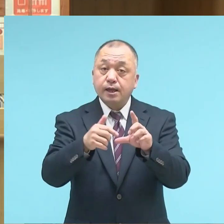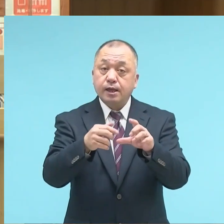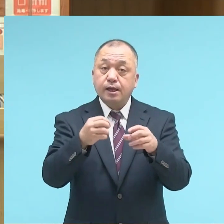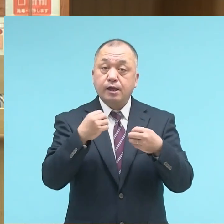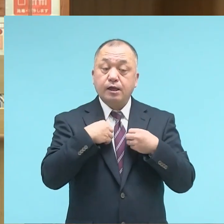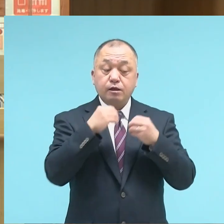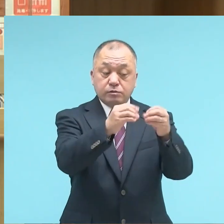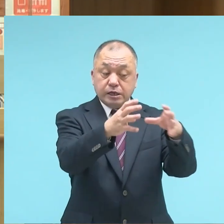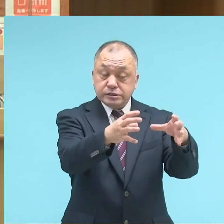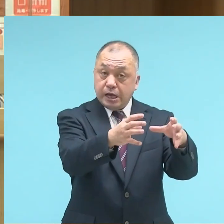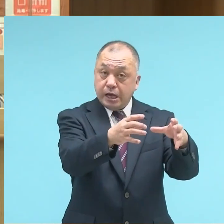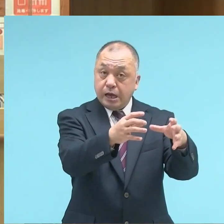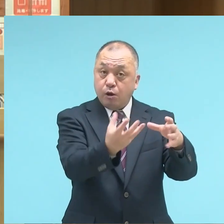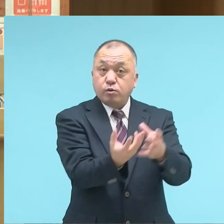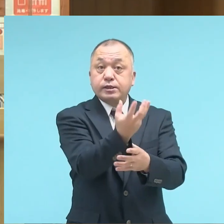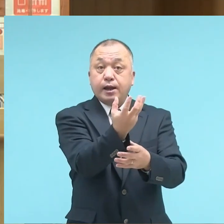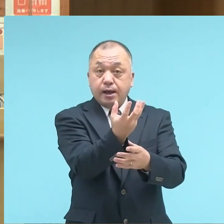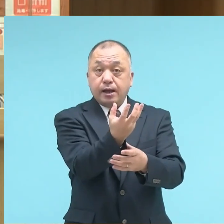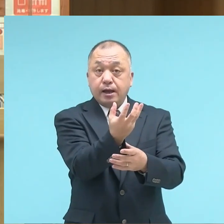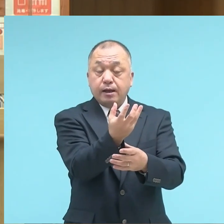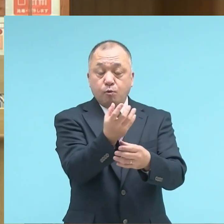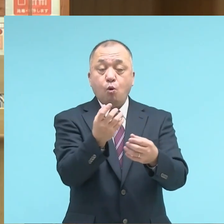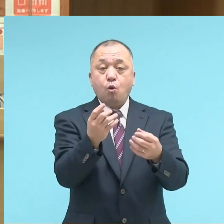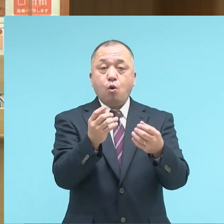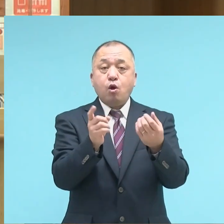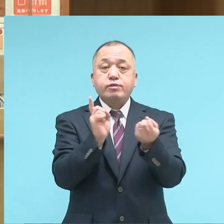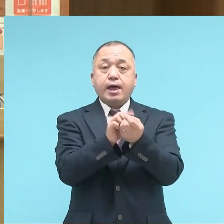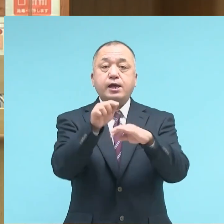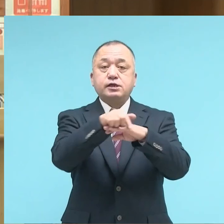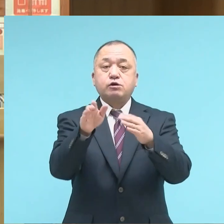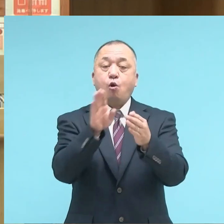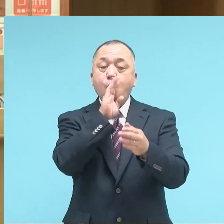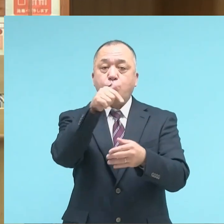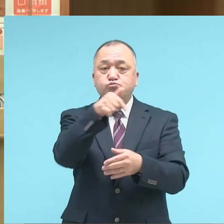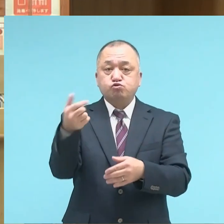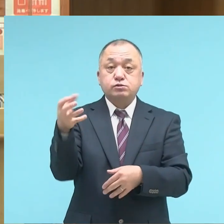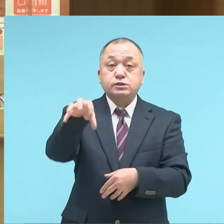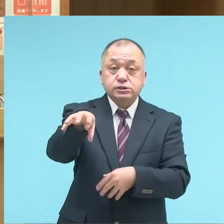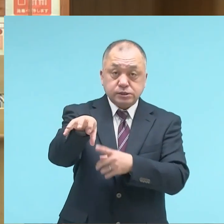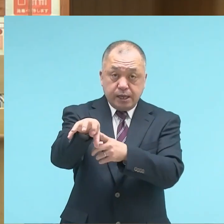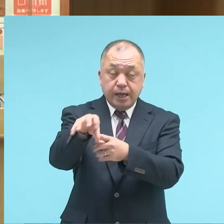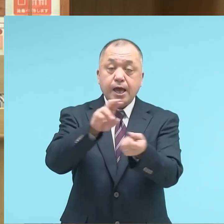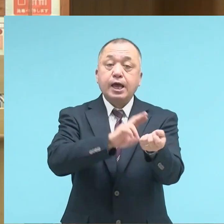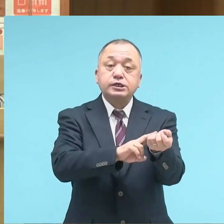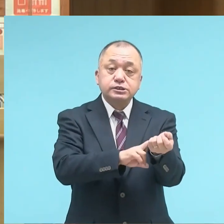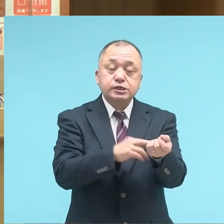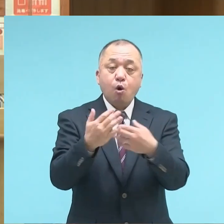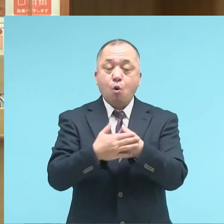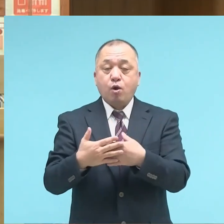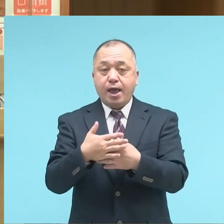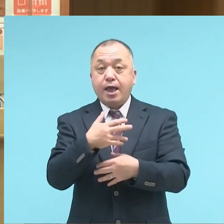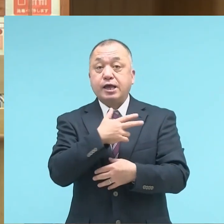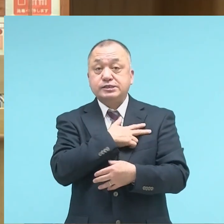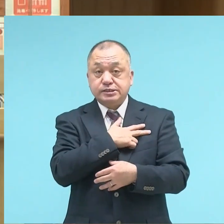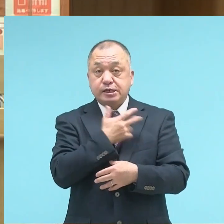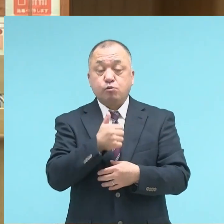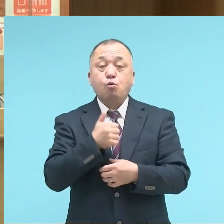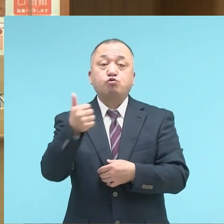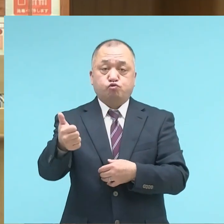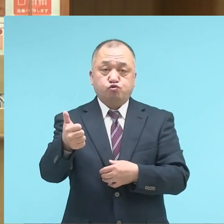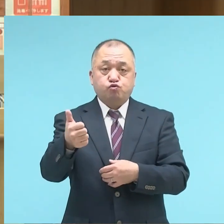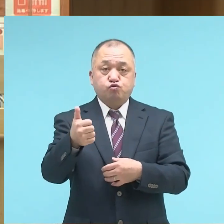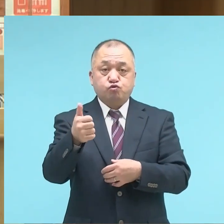と、状況によっては対策本部を設置をして、医師や保健師など行くんです。これは旭川だけの話じゃなく